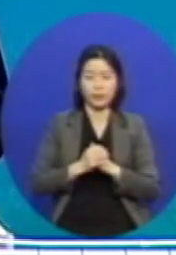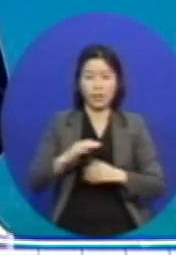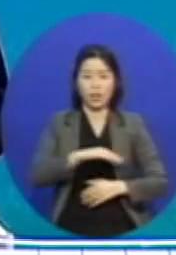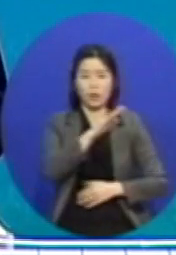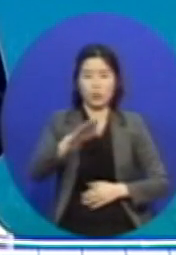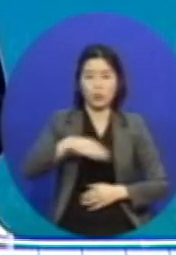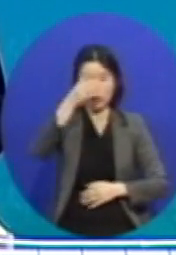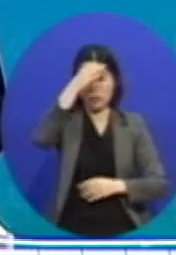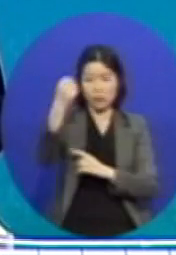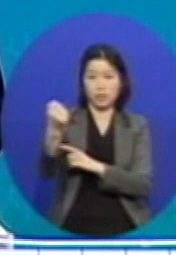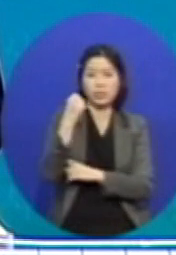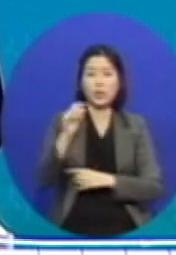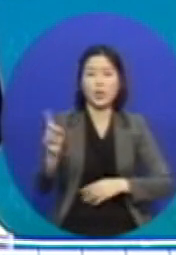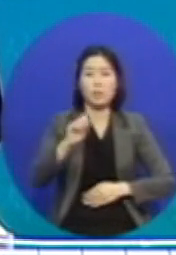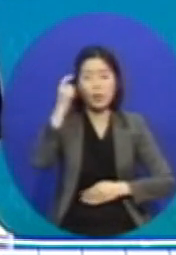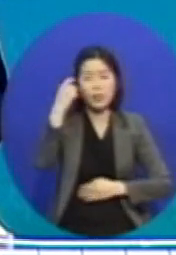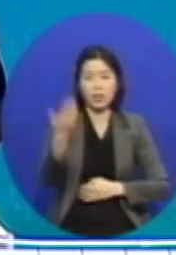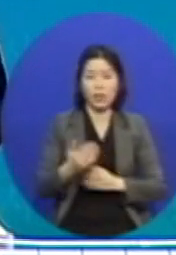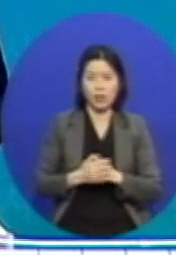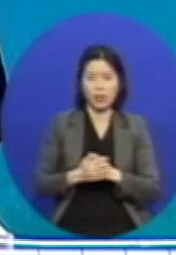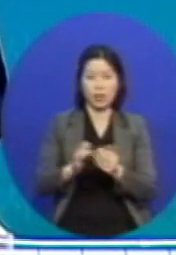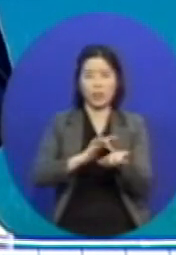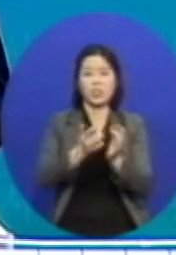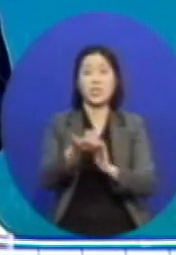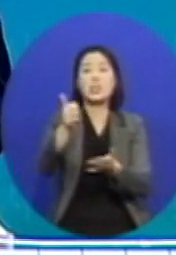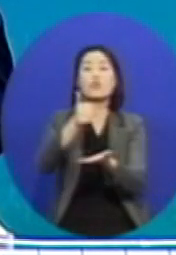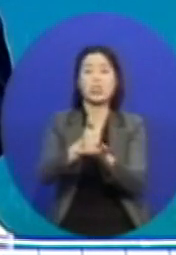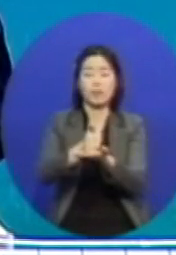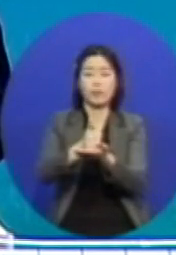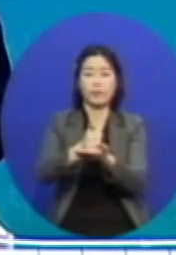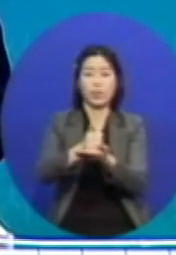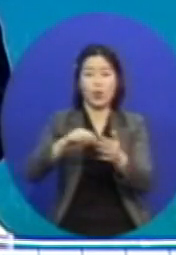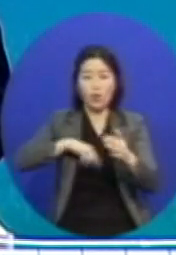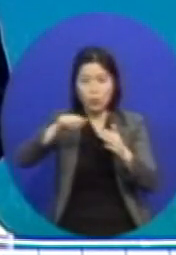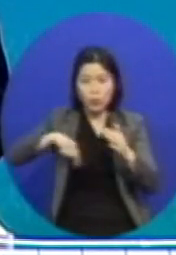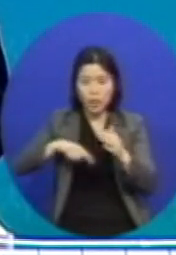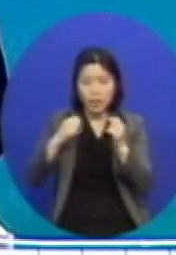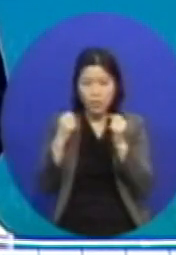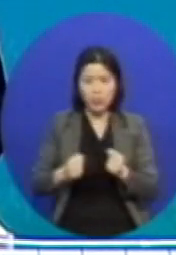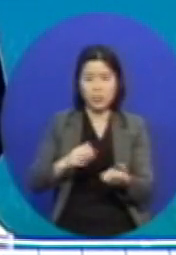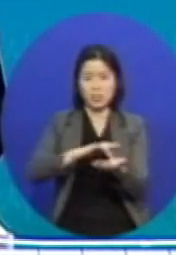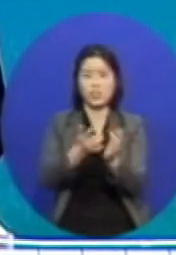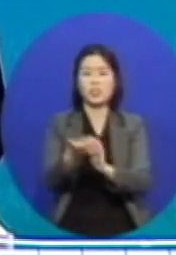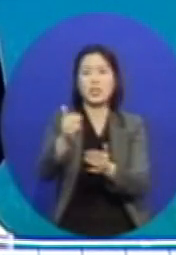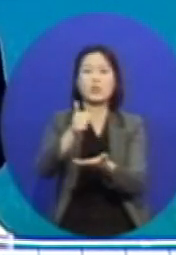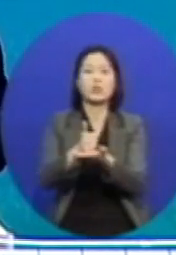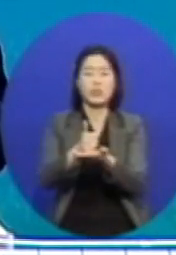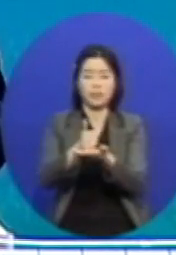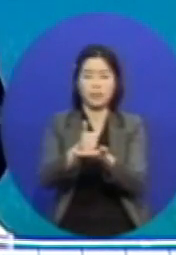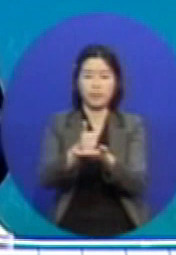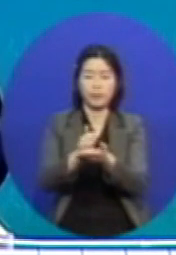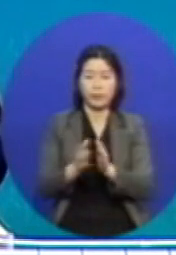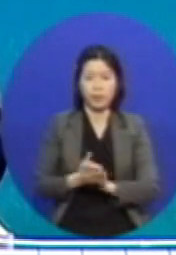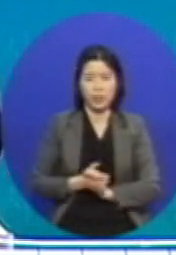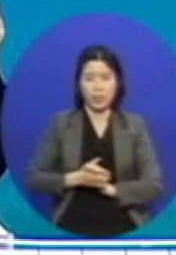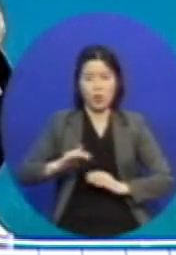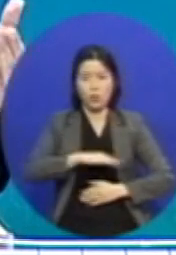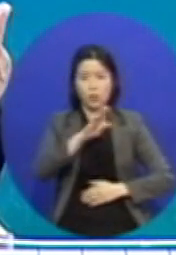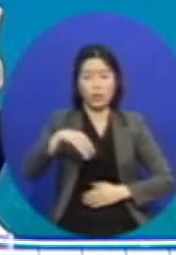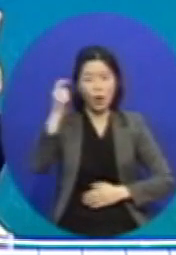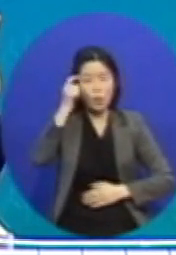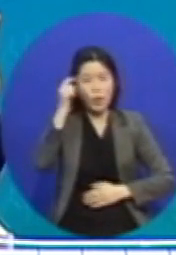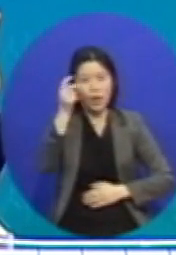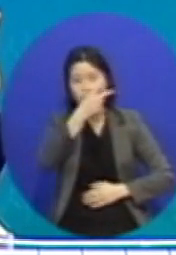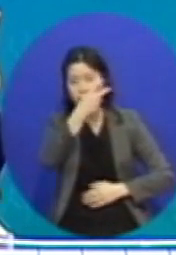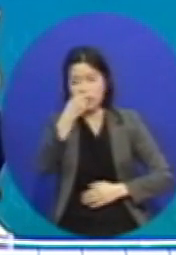우리 능력이 뭡니까 예수님 입니다 우리 안에 오신 예수님 이에요 우리가 왜 잠자기